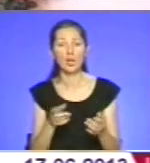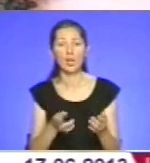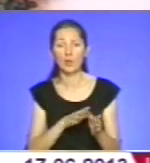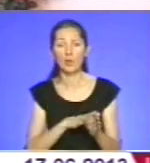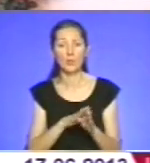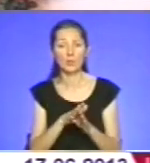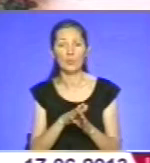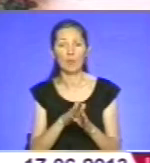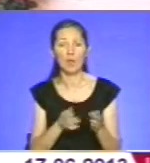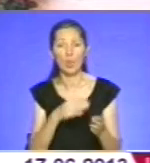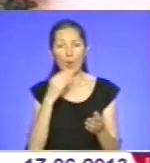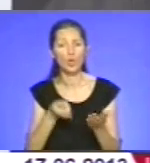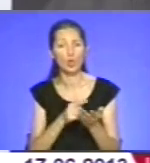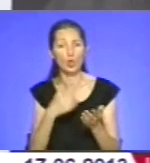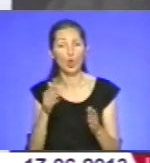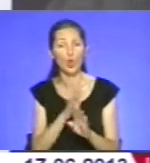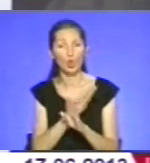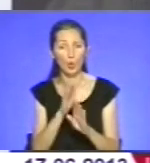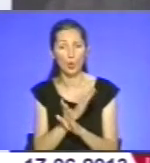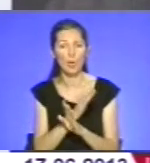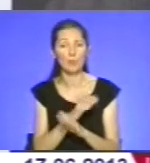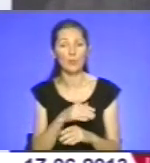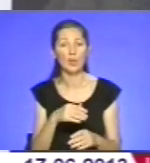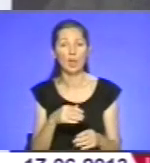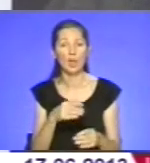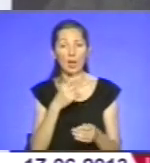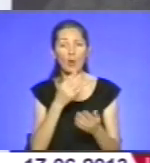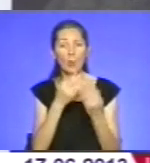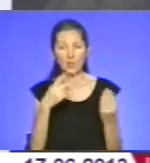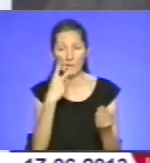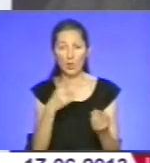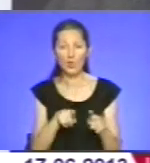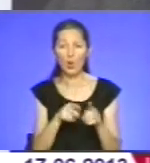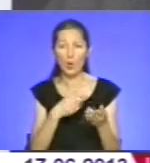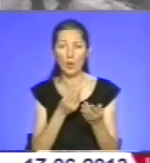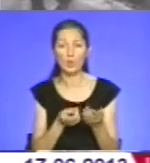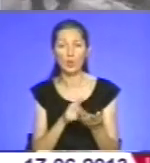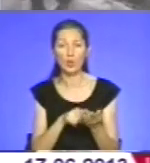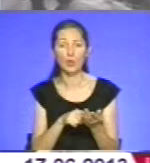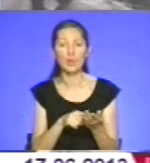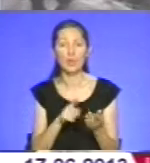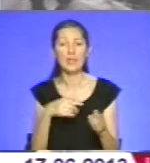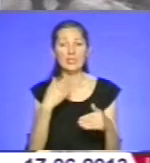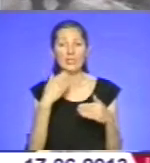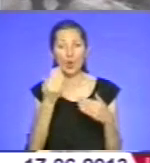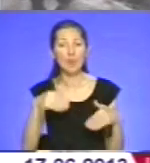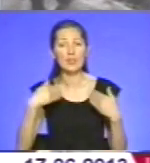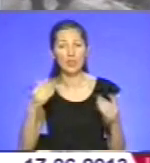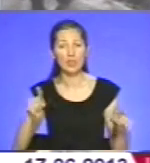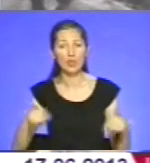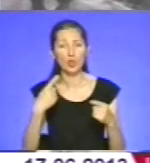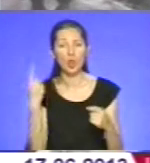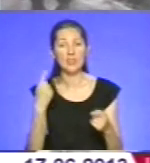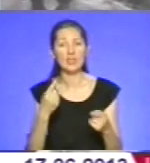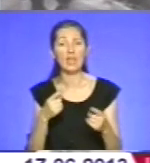музеї кімнаті ми бачимо їх як на долоні. З ініціативи Георгія Петрука Попика створено обласні організації Товариства